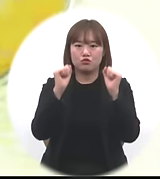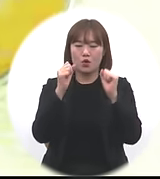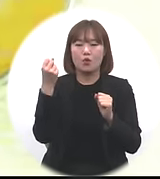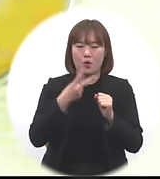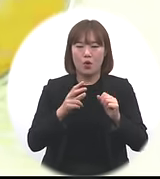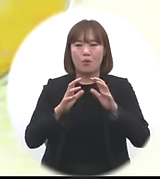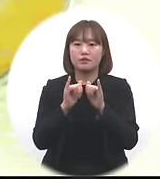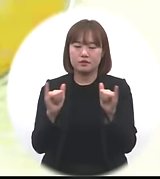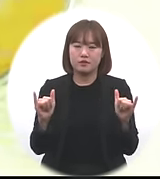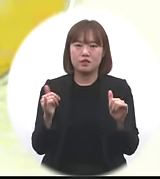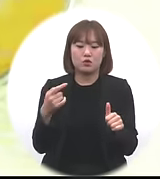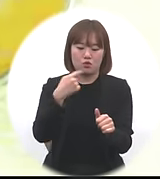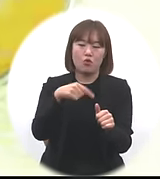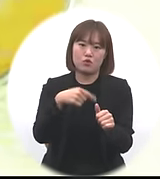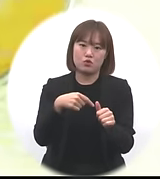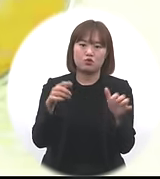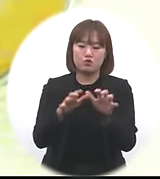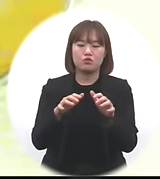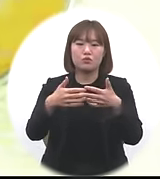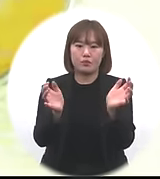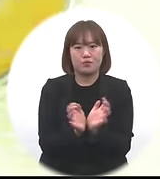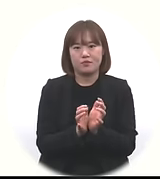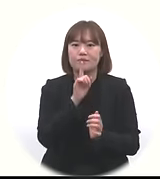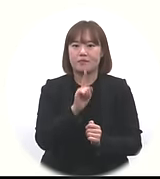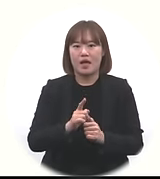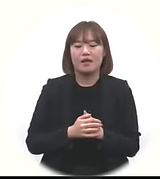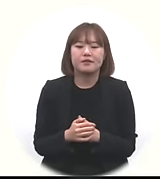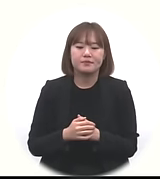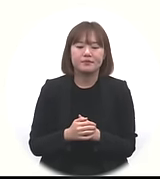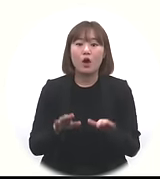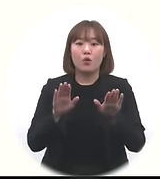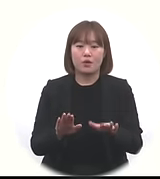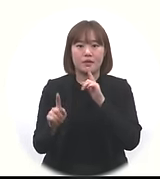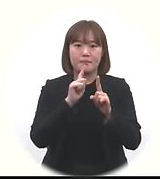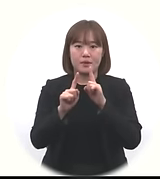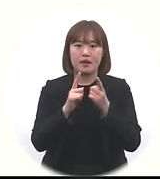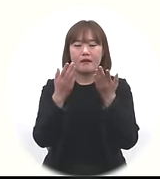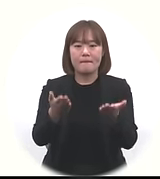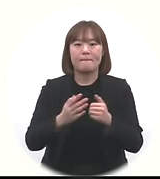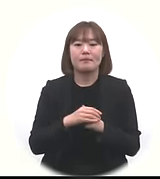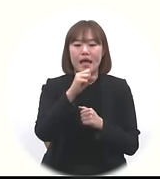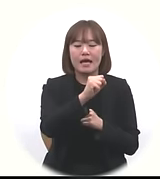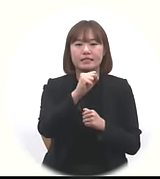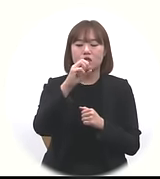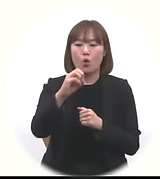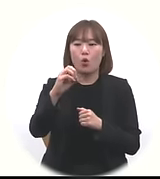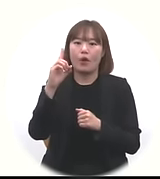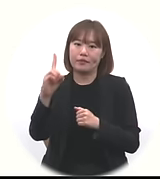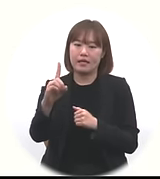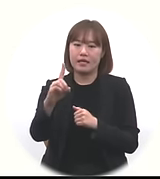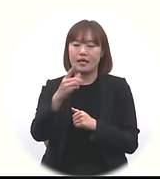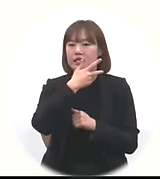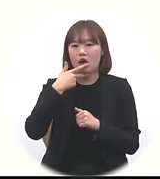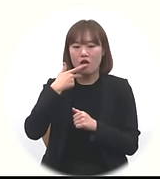국민들 대상으로도 교육활동하고 있는 그런 단체라고 보시면 될것 같습니다. 오늘 말씀드릴 거는 이제 SOOD라는 약자를 가지고